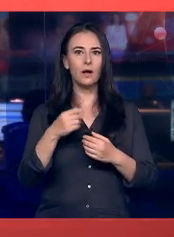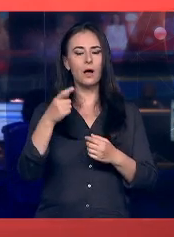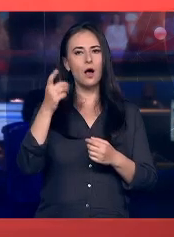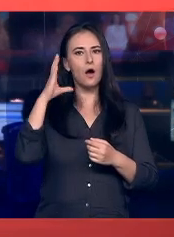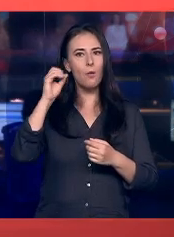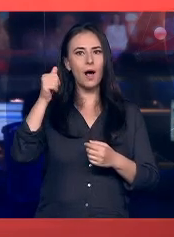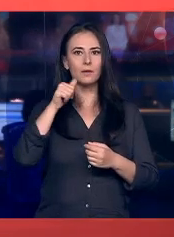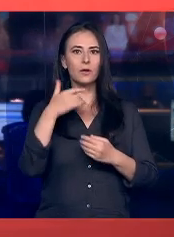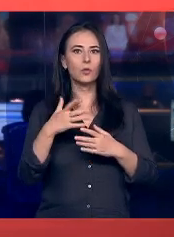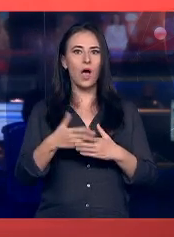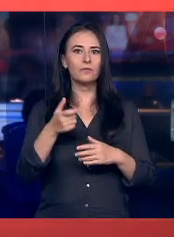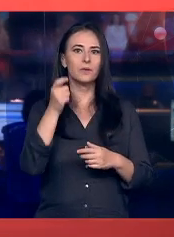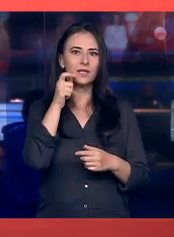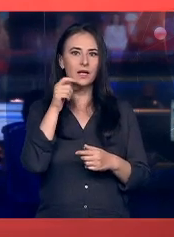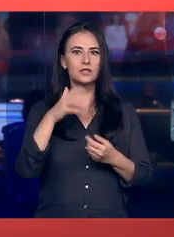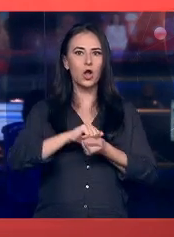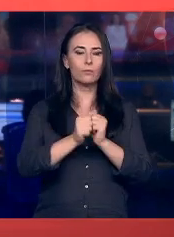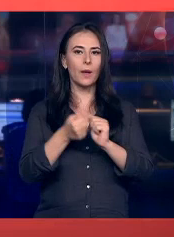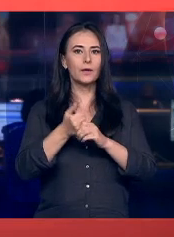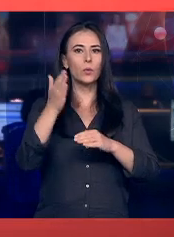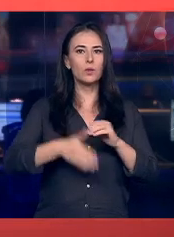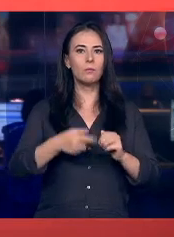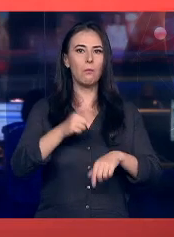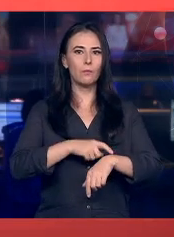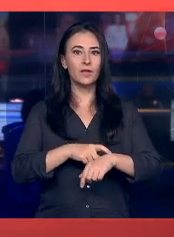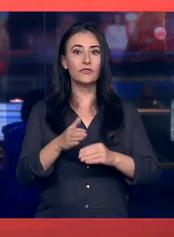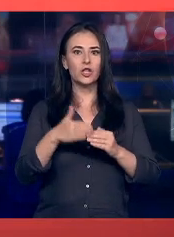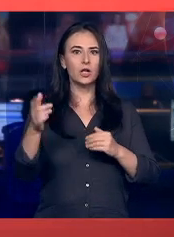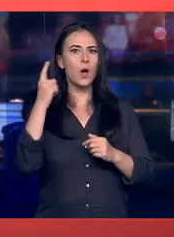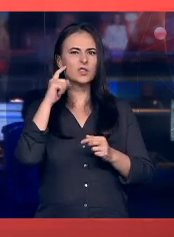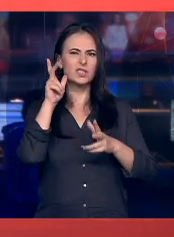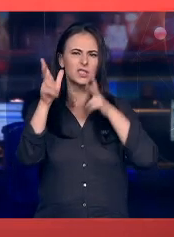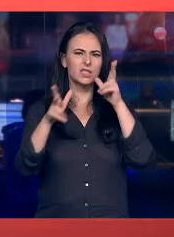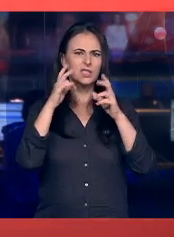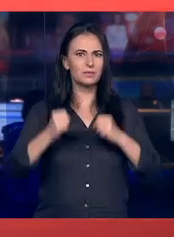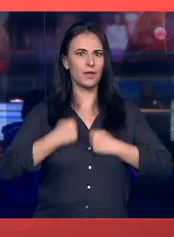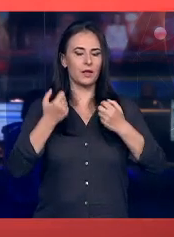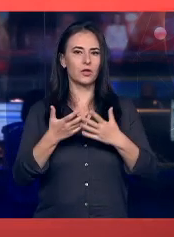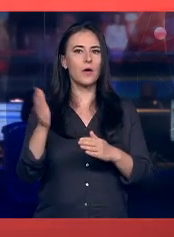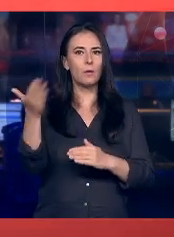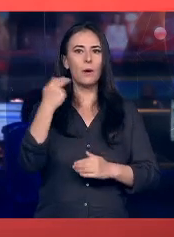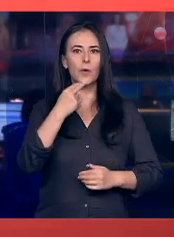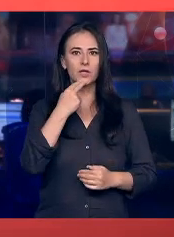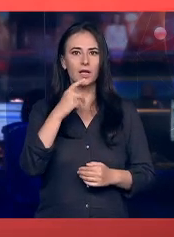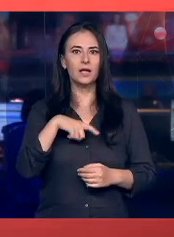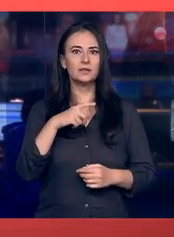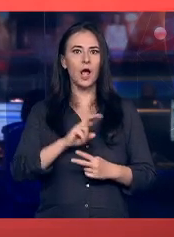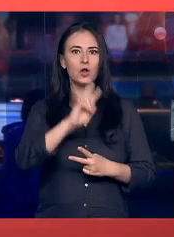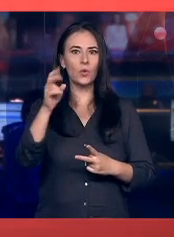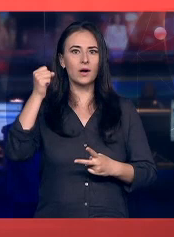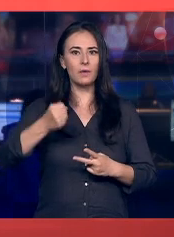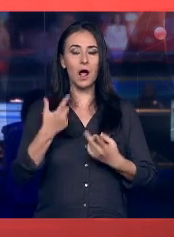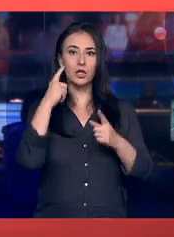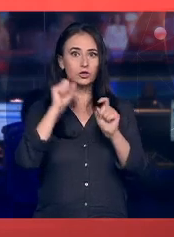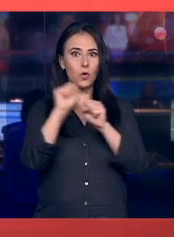alcoolică, iar bătrâna s-a luptat cu el până în ultimul moment. Vecinii au auzit strigătele disperate și au chemat poliția. Este a doua crimă care